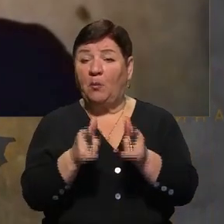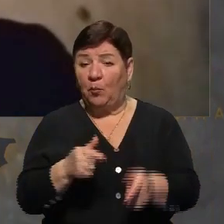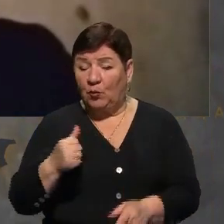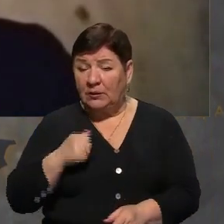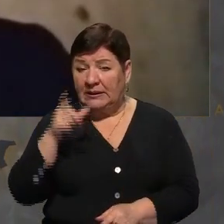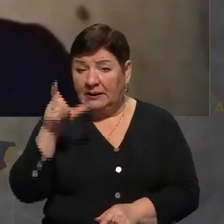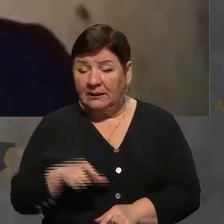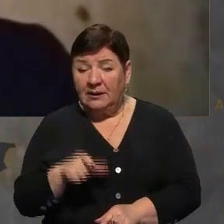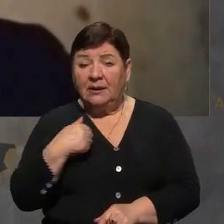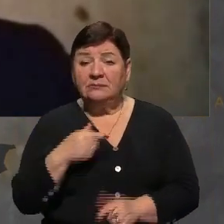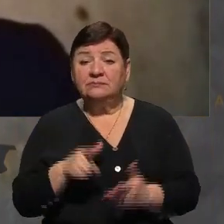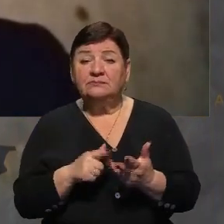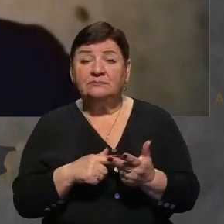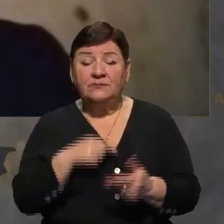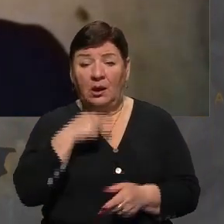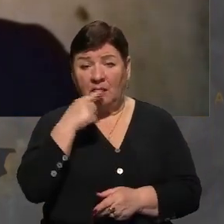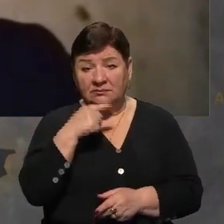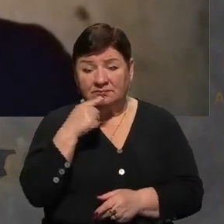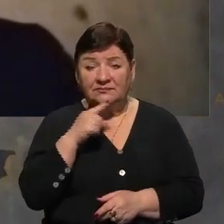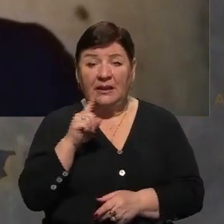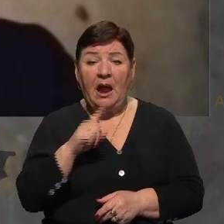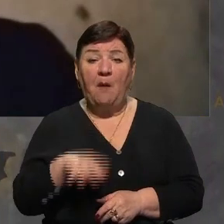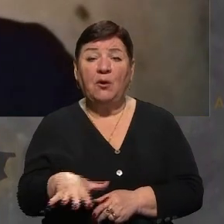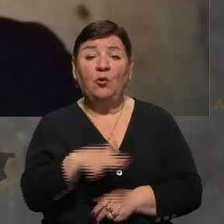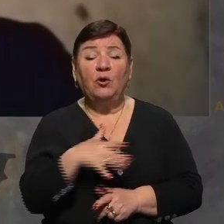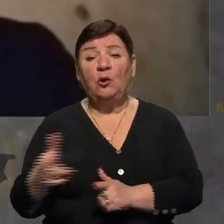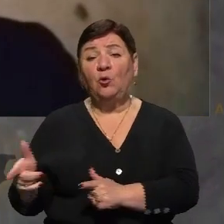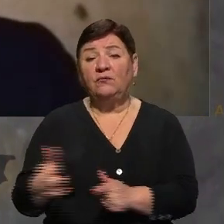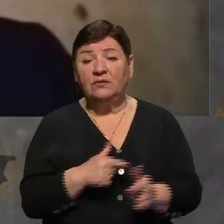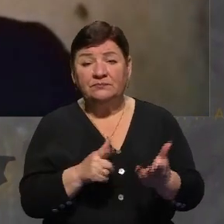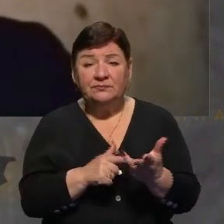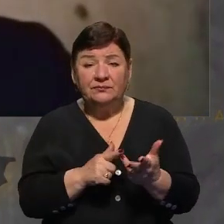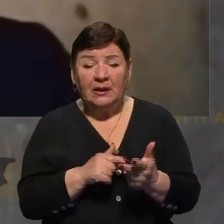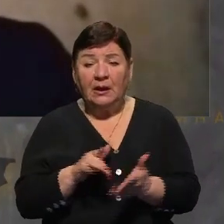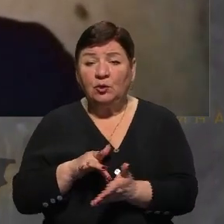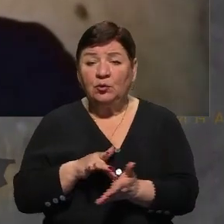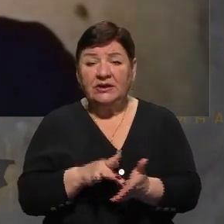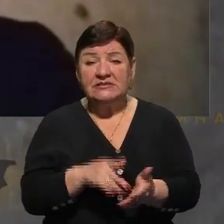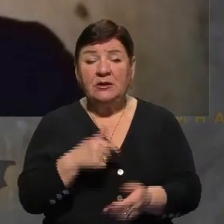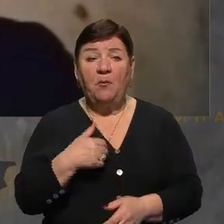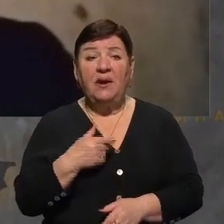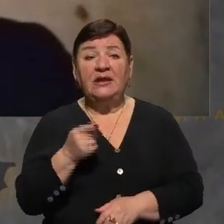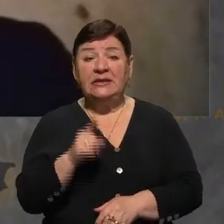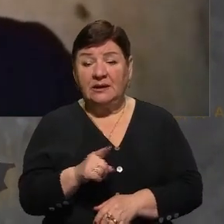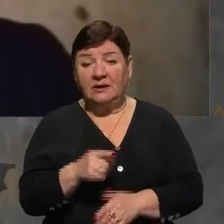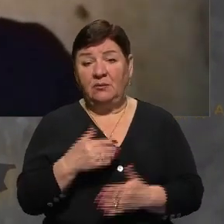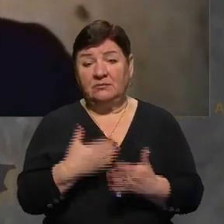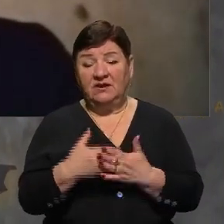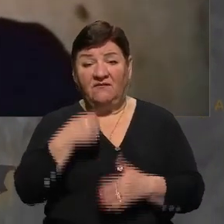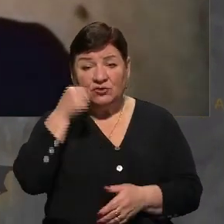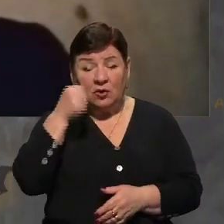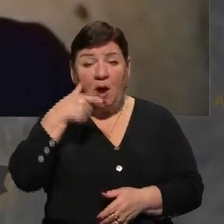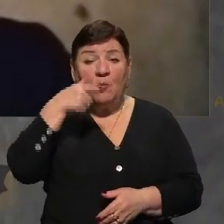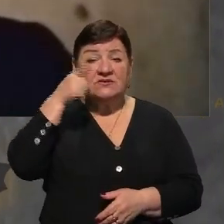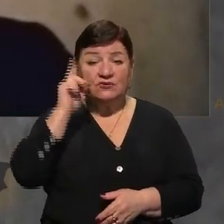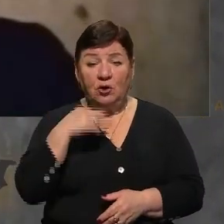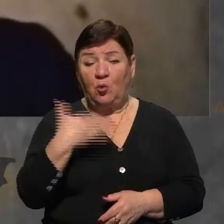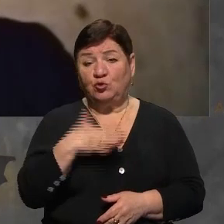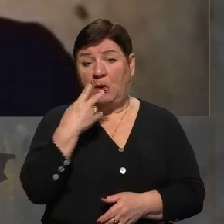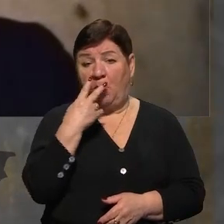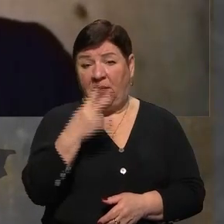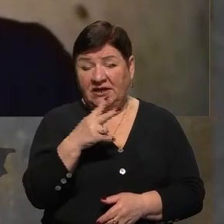пару тижнів тому обговорювали, що вони на полігонах готували розрахунки туристів, от ми їх буквально вчора-позавчора вже побачили